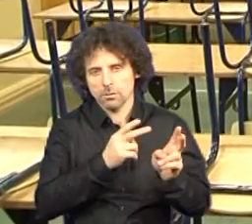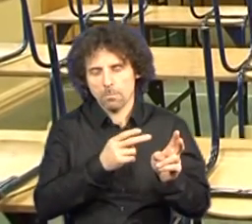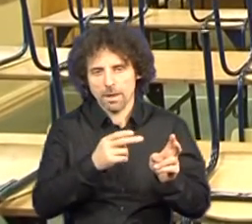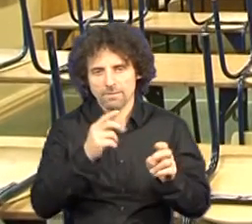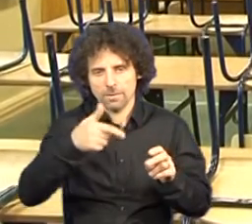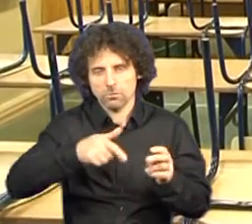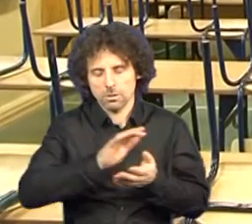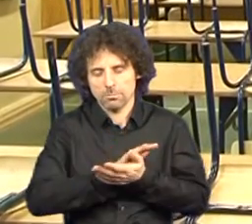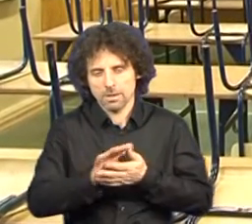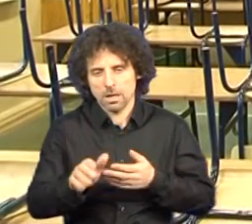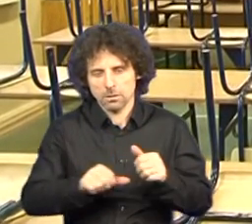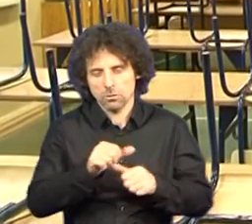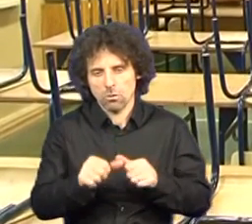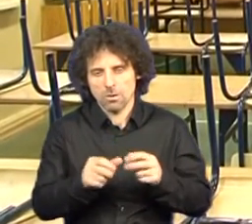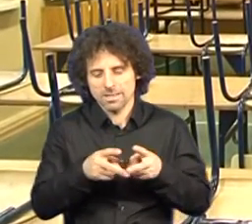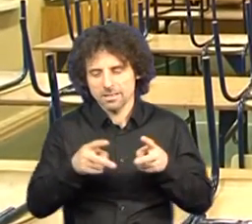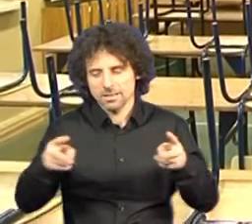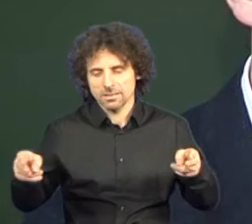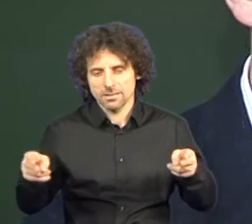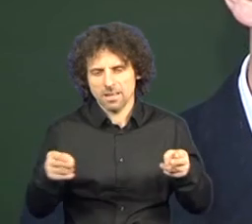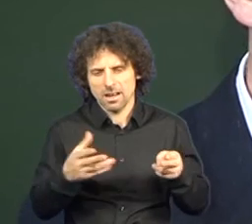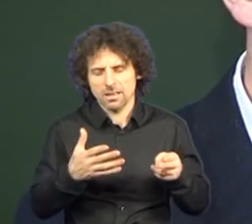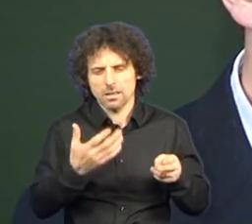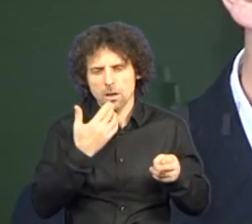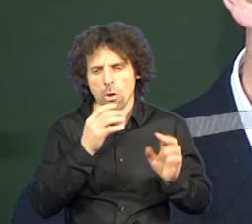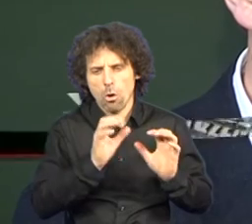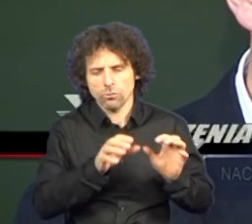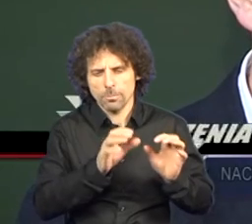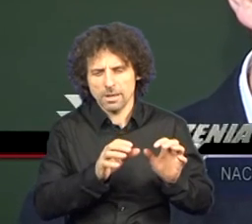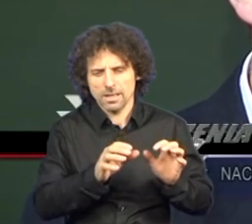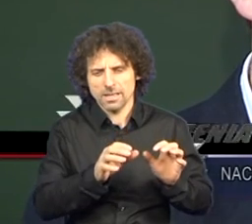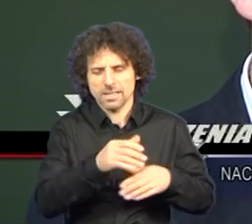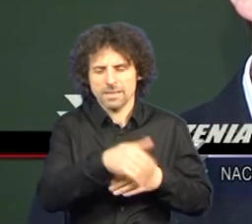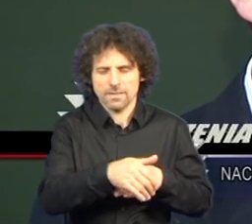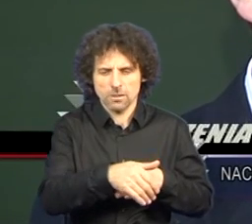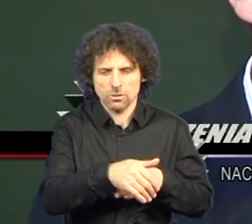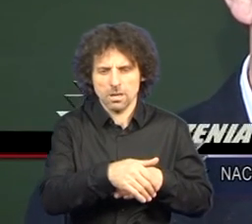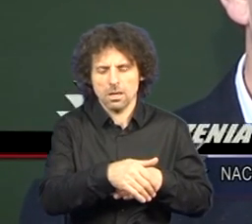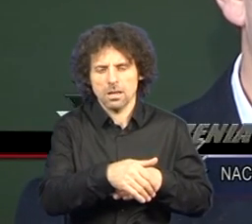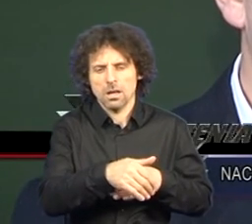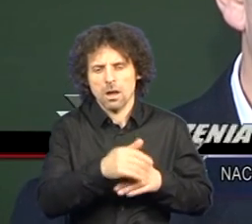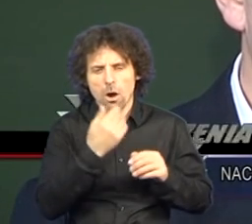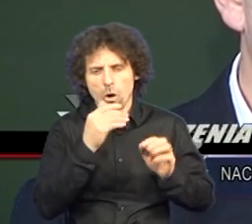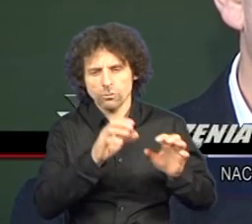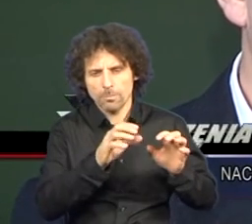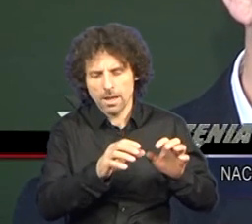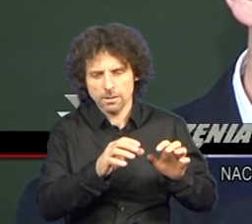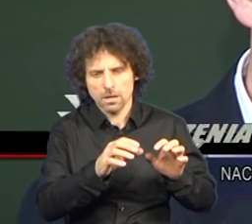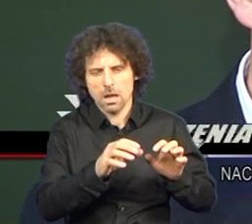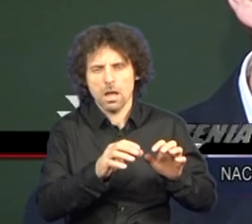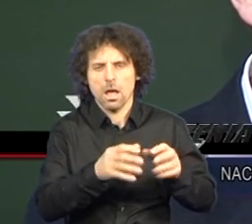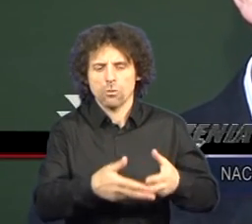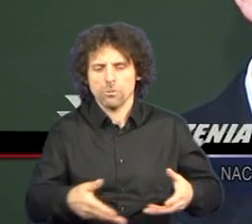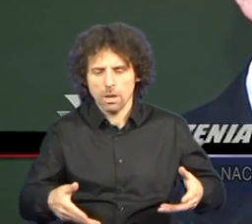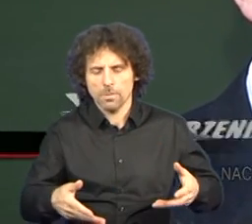Zakres prac, jak widać, jest ogromny, łącznie z dociepleniem wszystkich przegród zewnętrznych, z dociepleniem również przyziemia, z